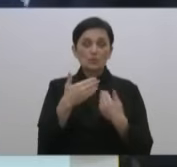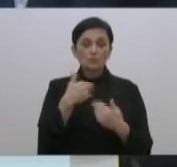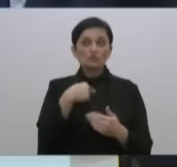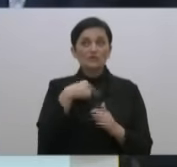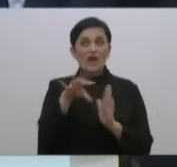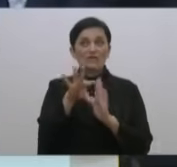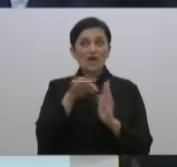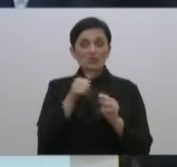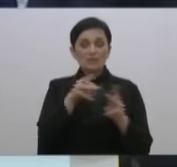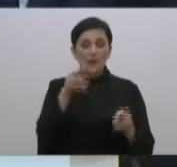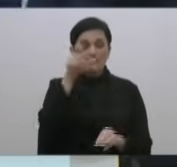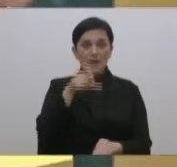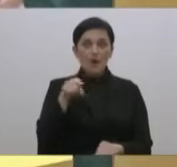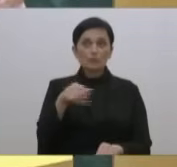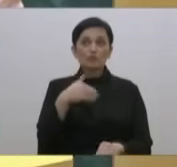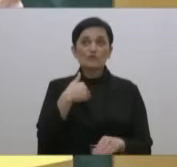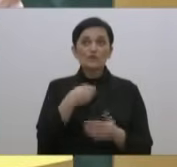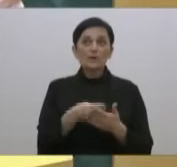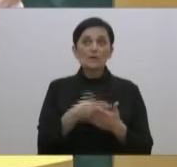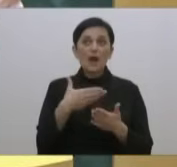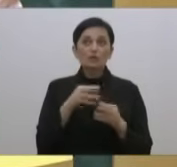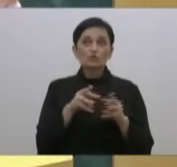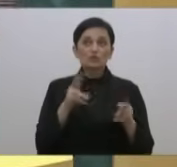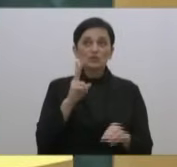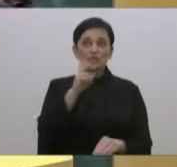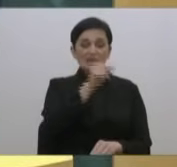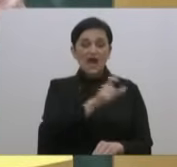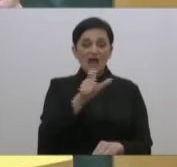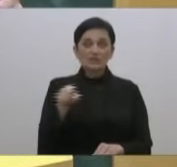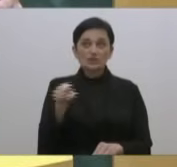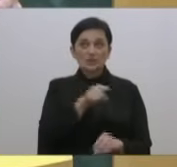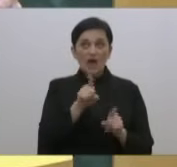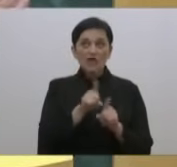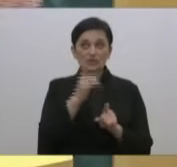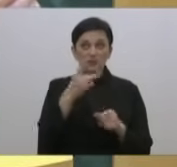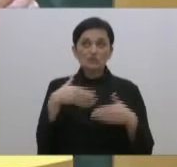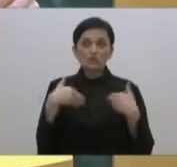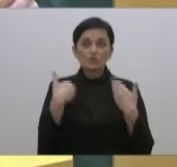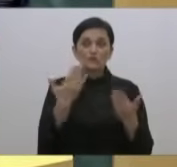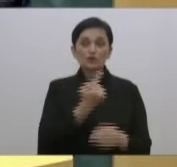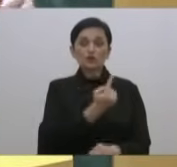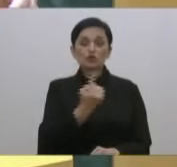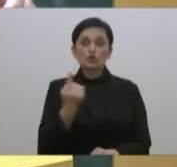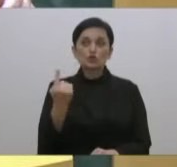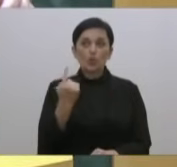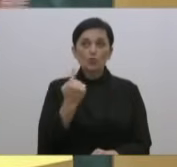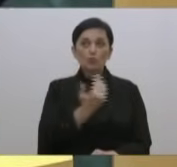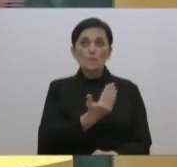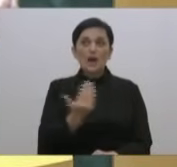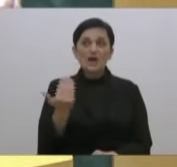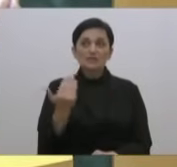chven avirchiotis premier-ministrat da chveni patsemuli ministrobis kandidatebe romelisats aseve kidev ertkhel mivesalmeb da titul madgas